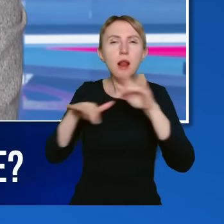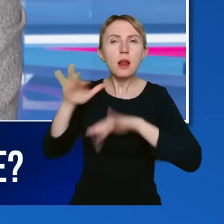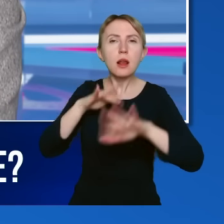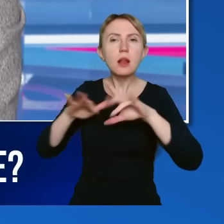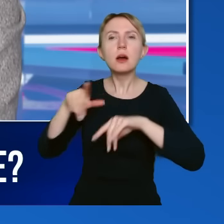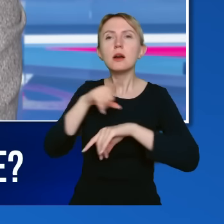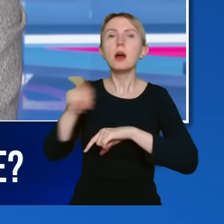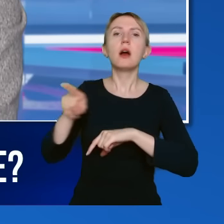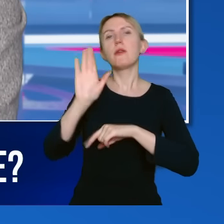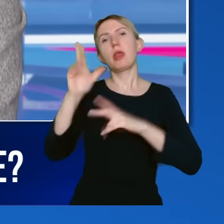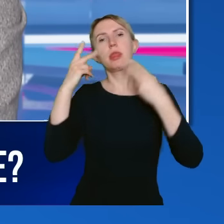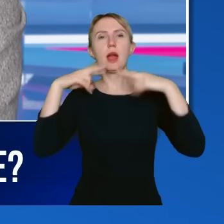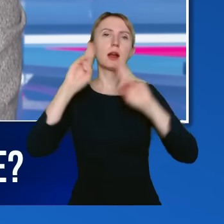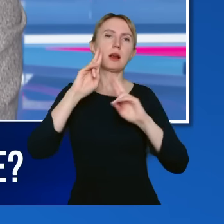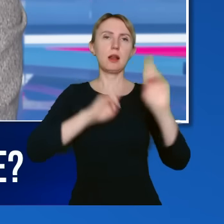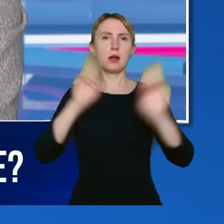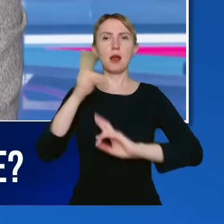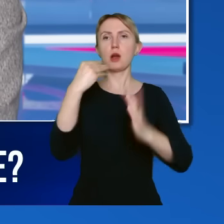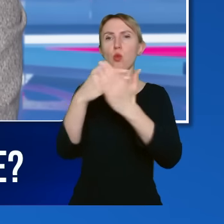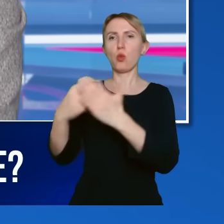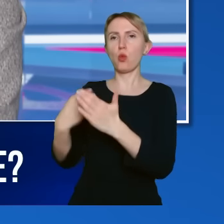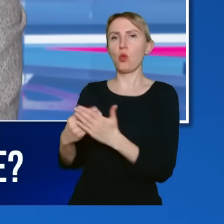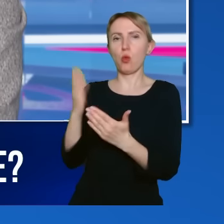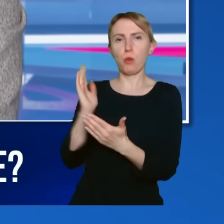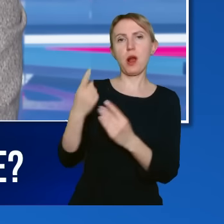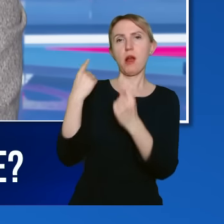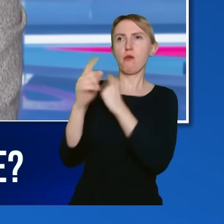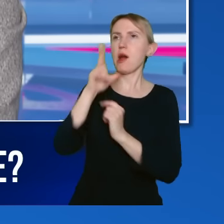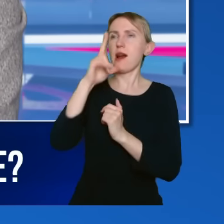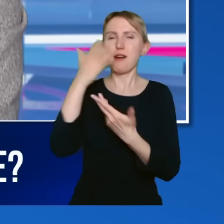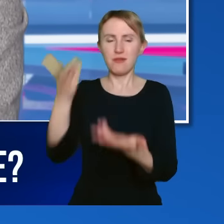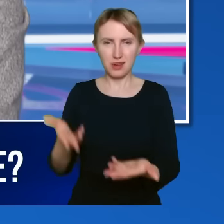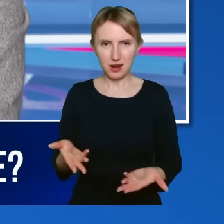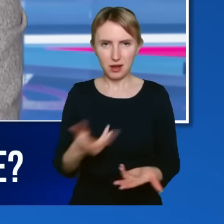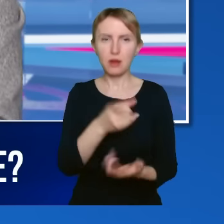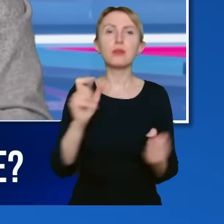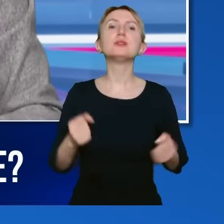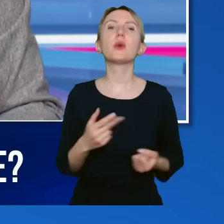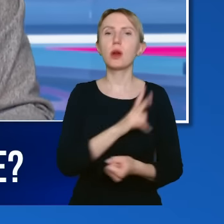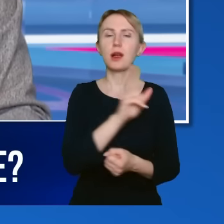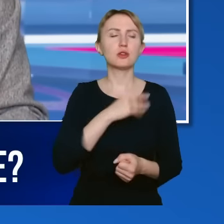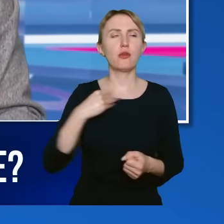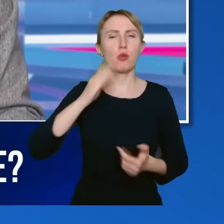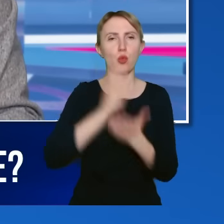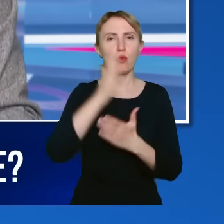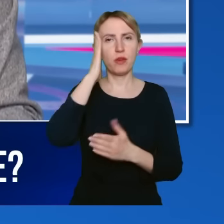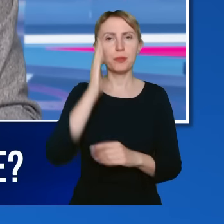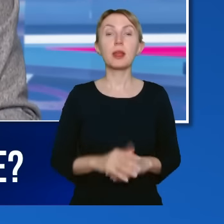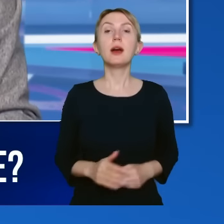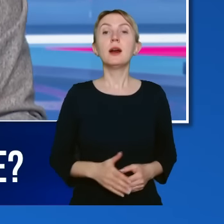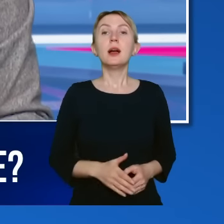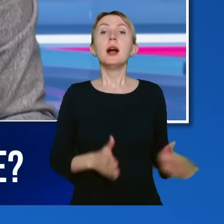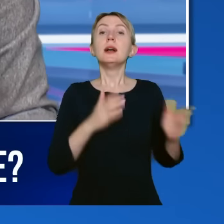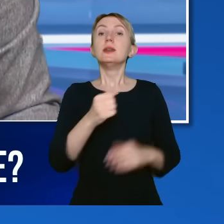nagle będziecie coś interwencyjnie skupować i wysyłać do Afryki. Jak działacie, to już każdy, myślę, w Polsce... A pan Dobromir Sośnierz również